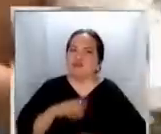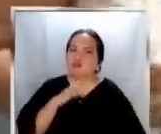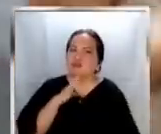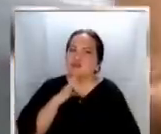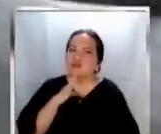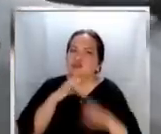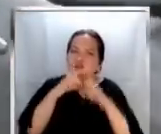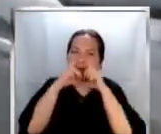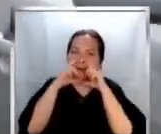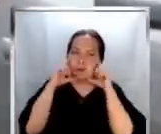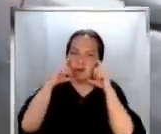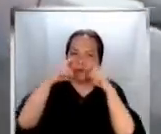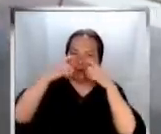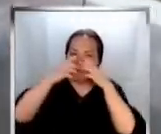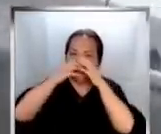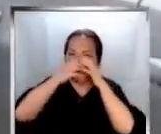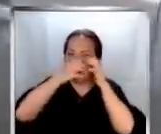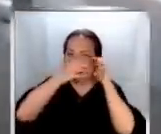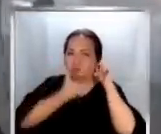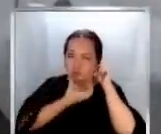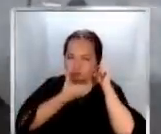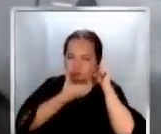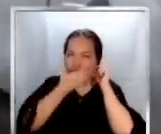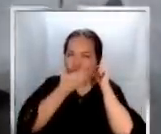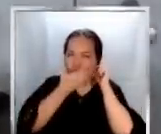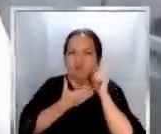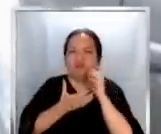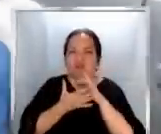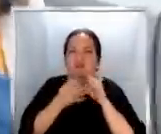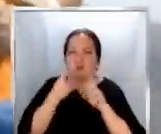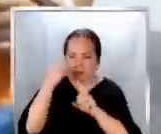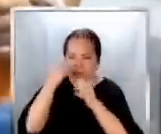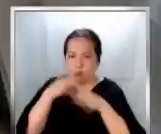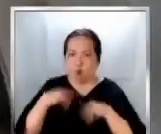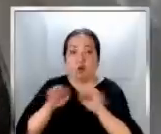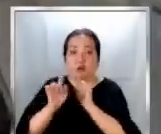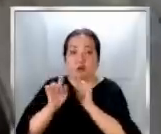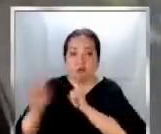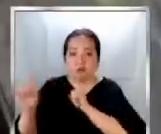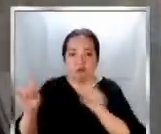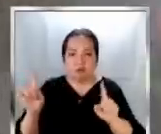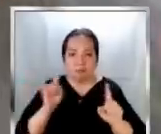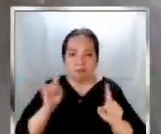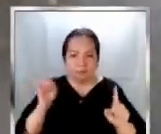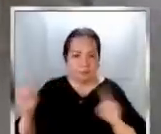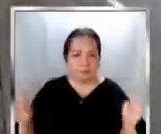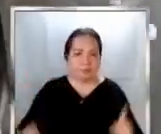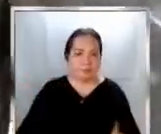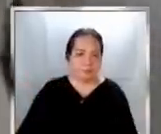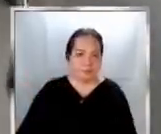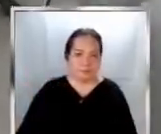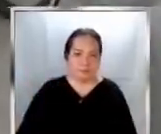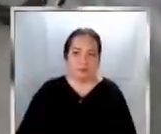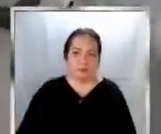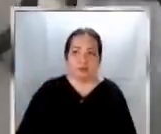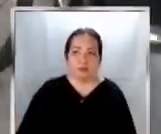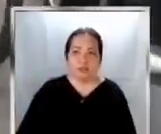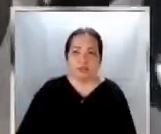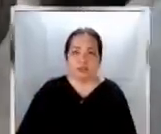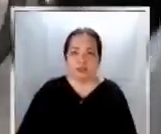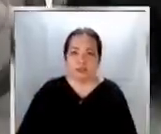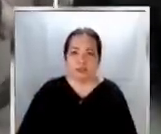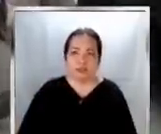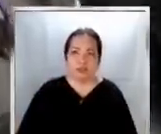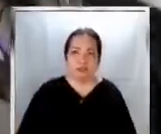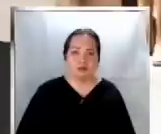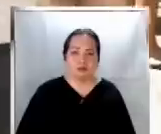po, ma'am, tsaka yung pagsusot ng face mask tsaka face shield. Yung pa rin po yung mga problema natin